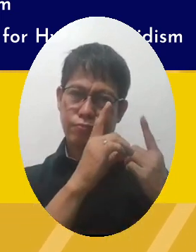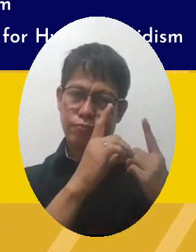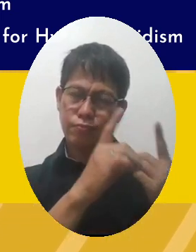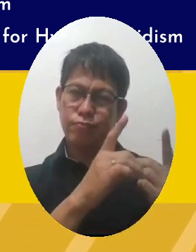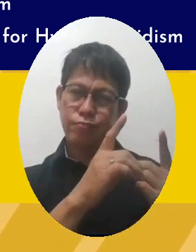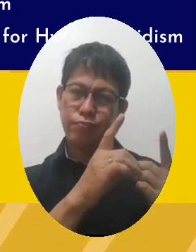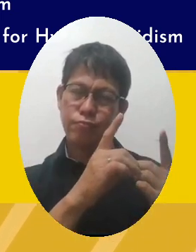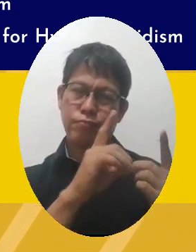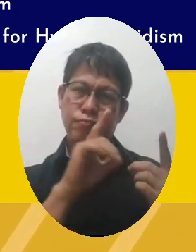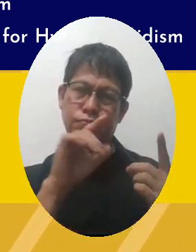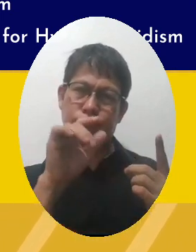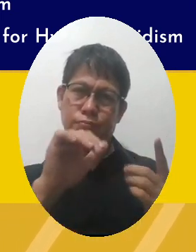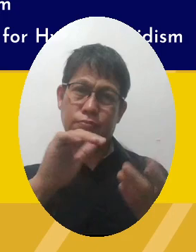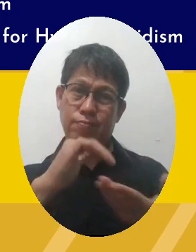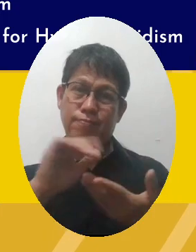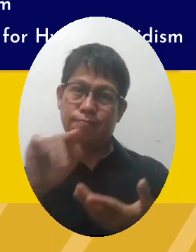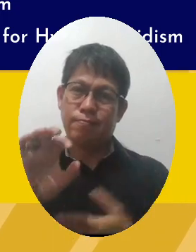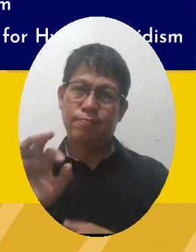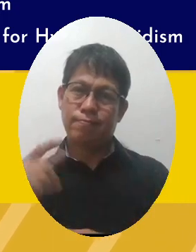sa